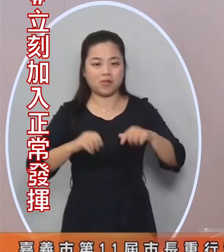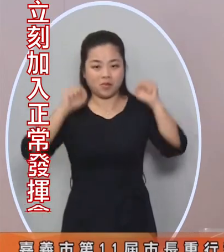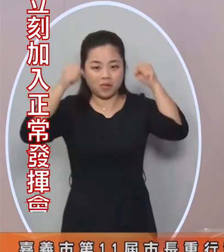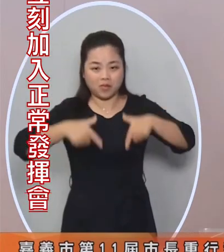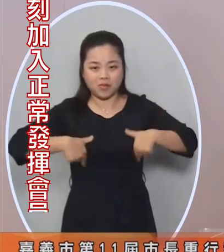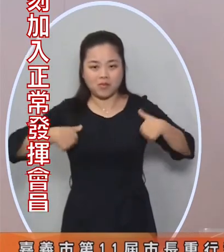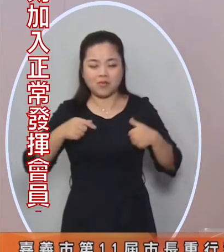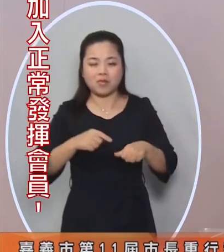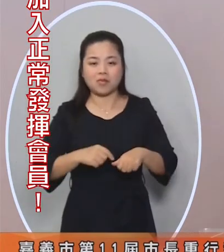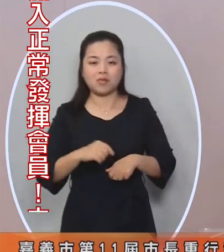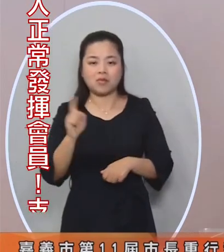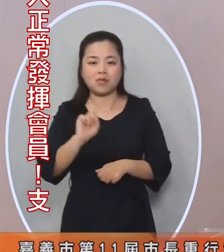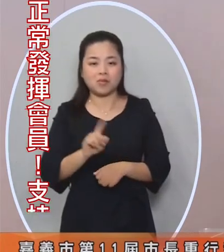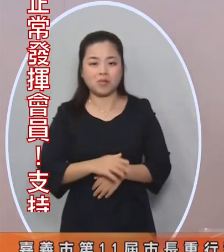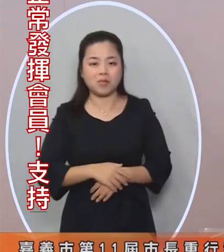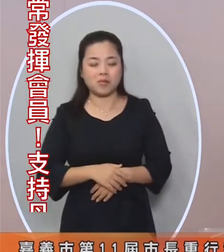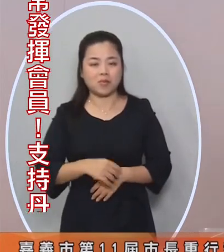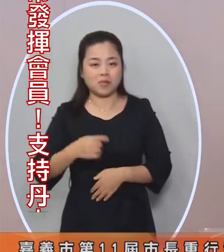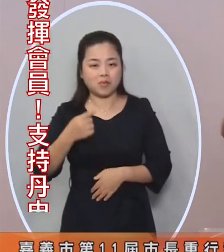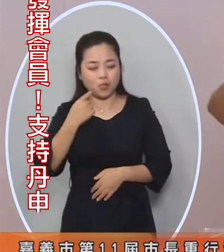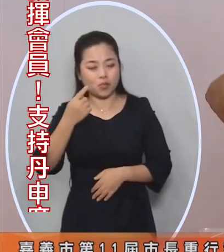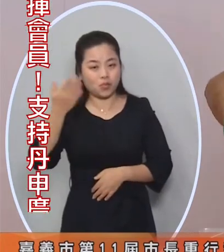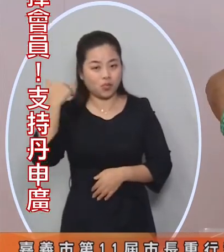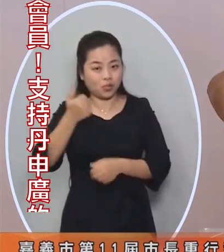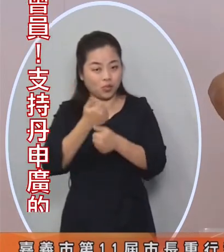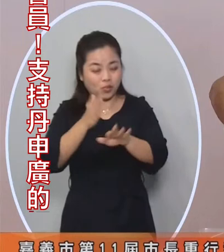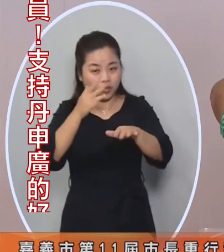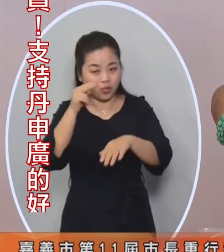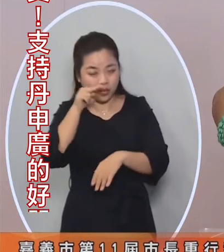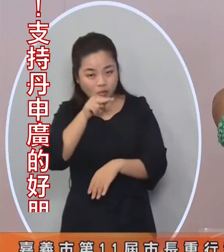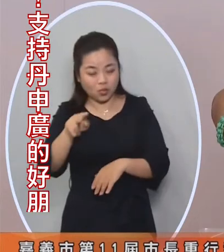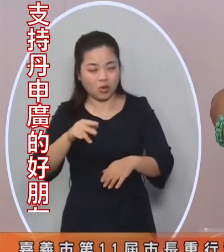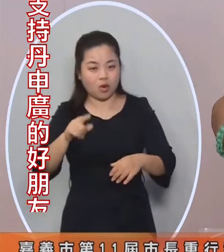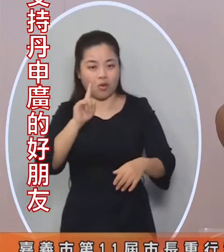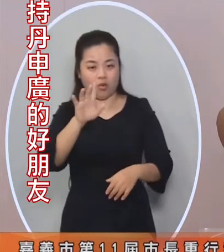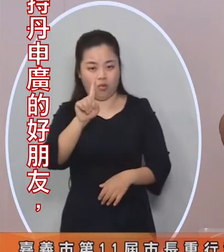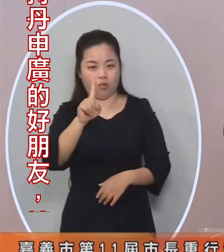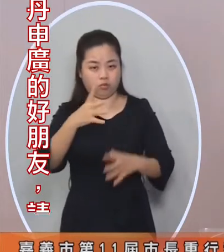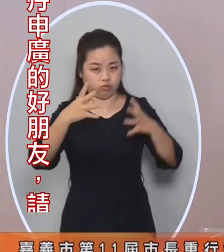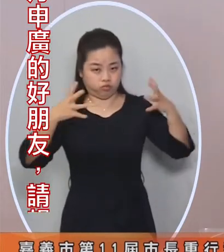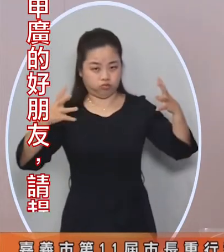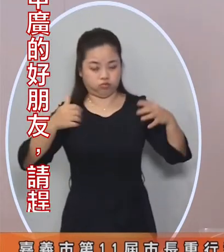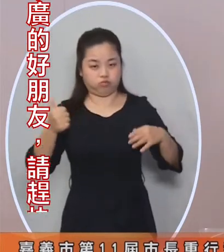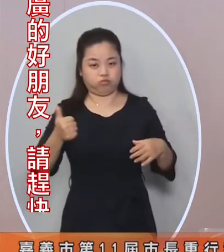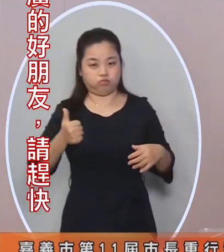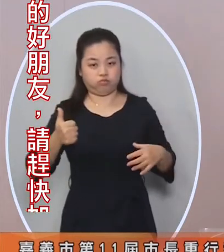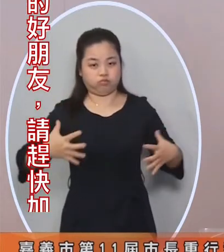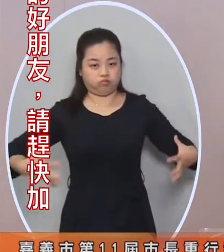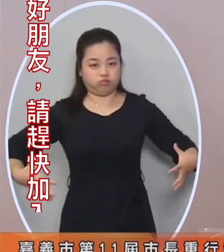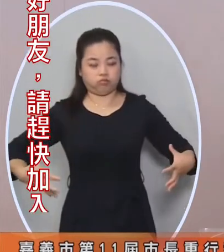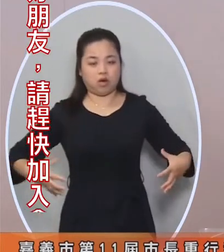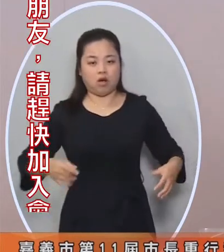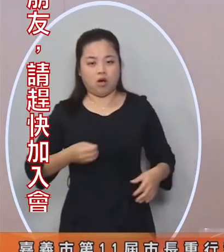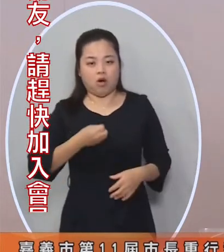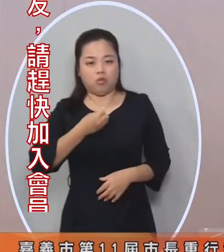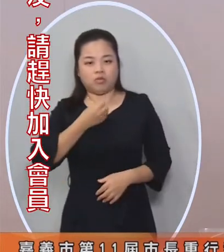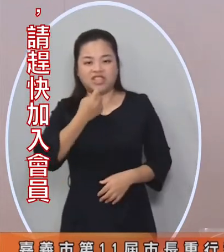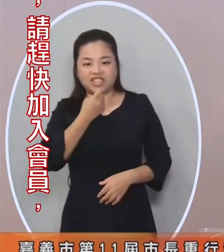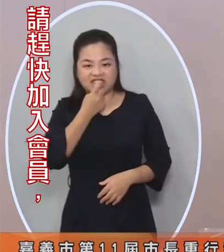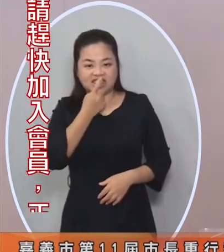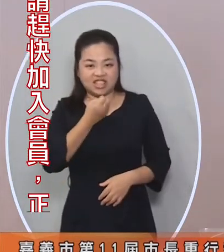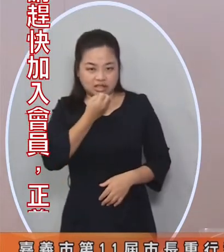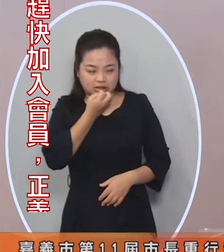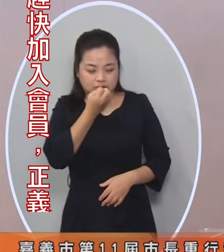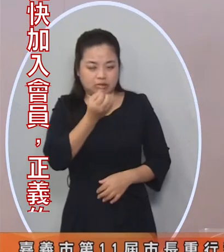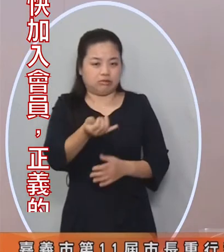是我曾经在访寮亲眼看见一个非常体型庞大的先生哦，他口吐白沫，当场倒在地上